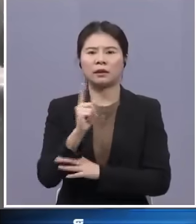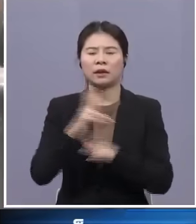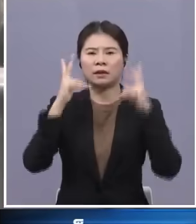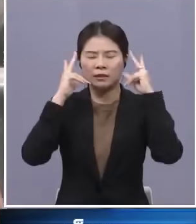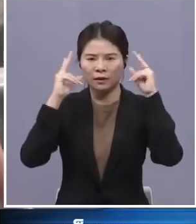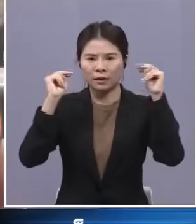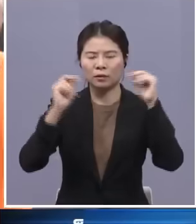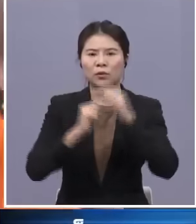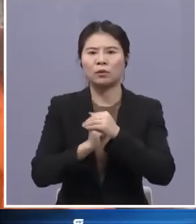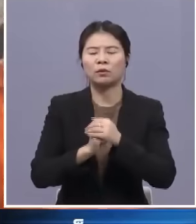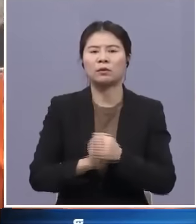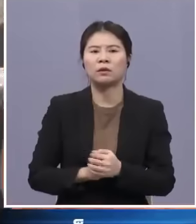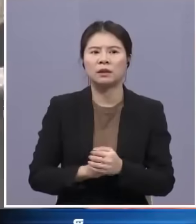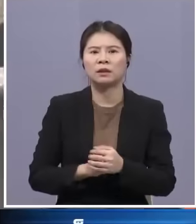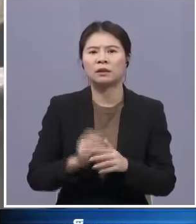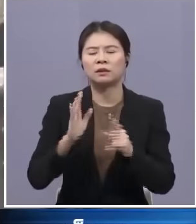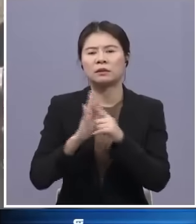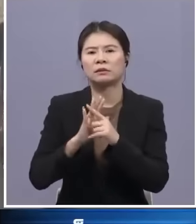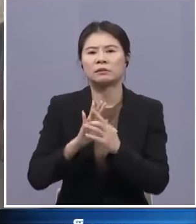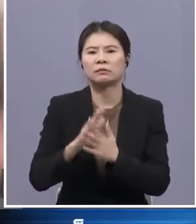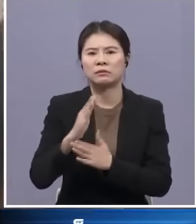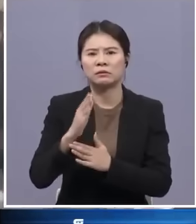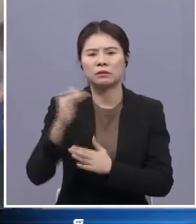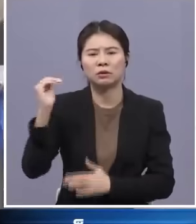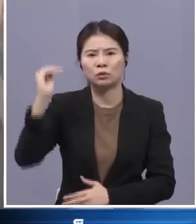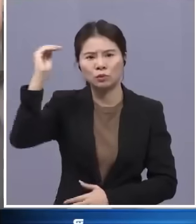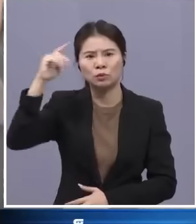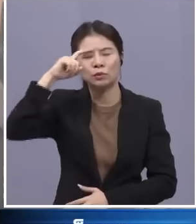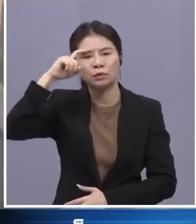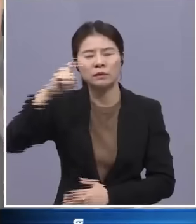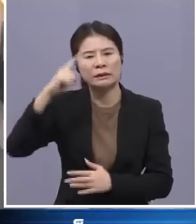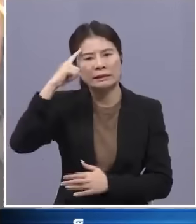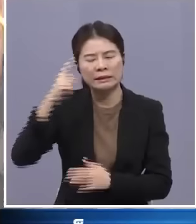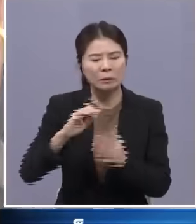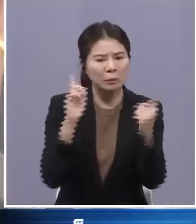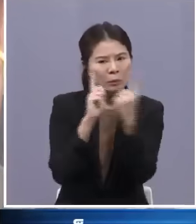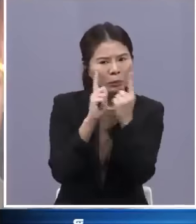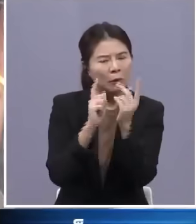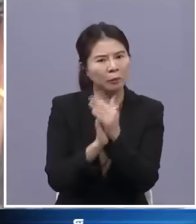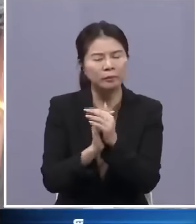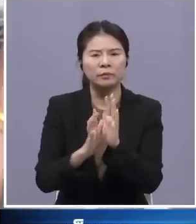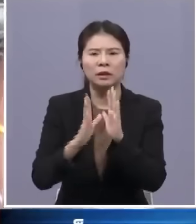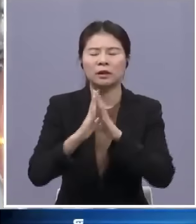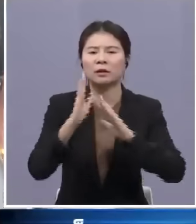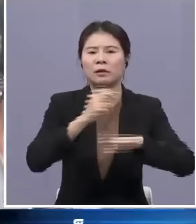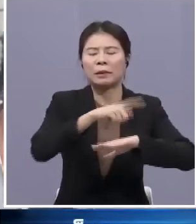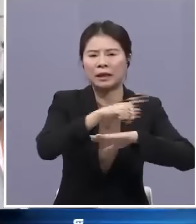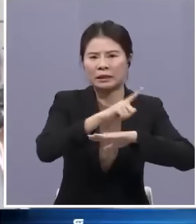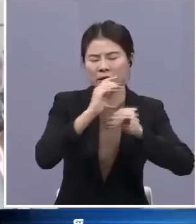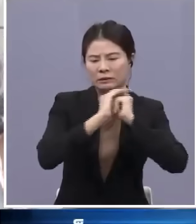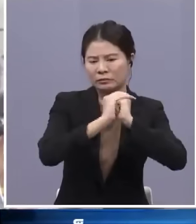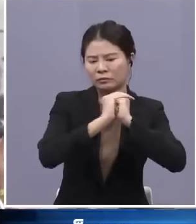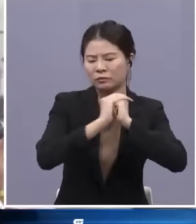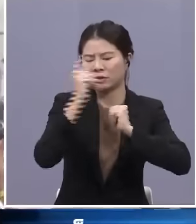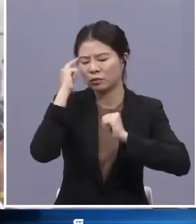รษฐาทวีสินไปเจอประธานาธิบดีสีจิ้นผิงมีประเด็นเรื่องการเอาตำรวจจีนเข้าไทยไห ม คุยกันไว้หรือเปล่าเป็นข้อตก